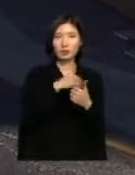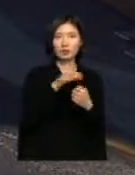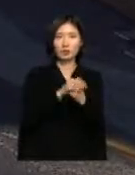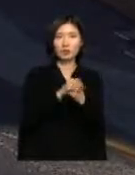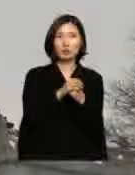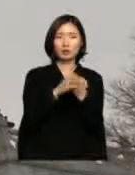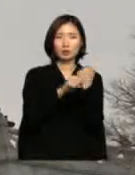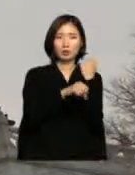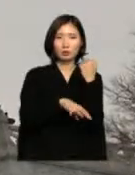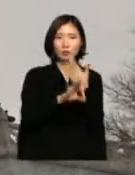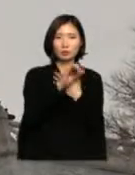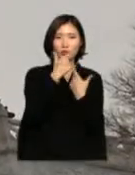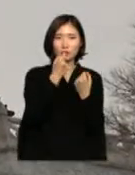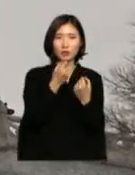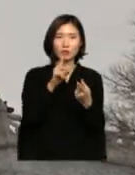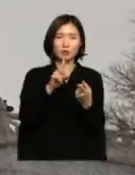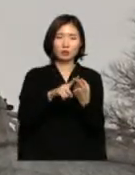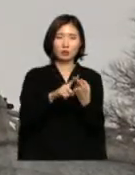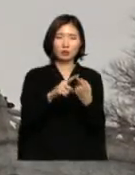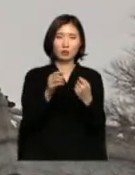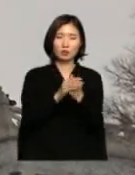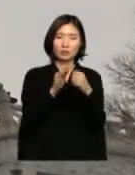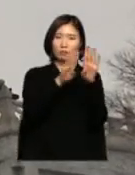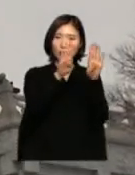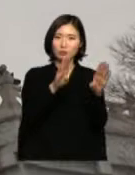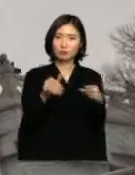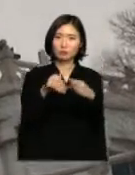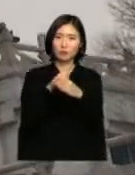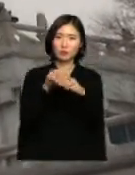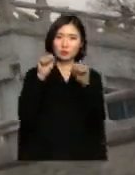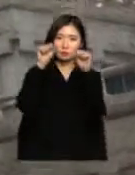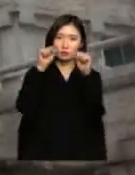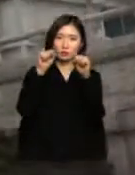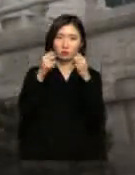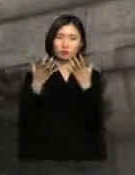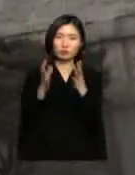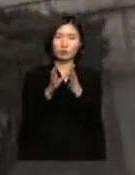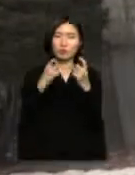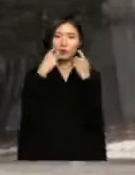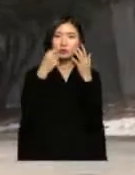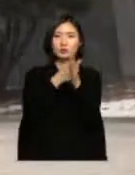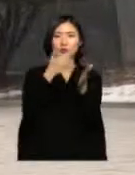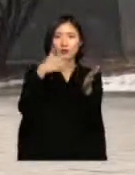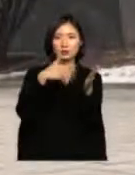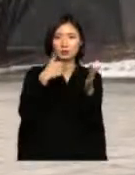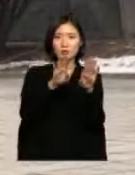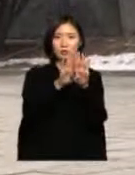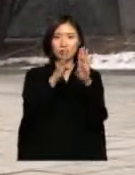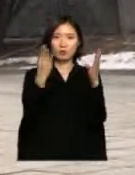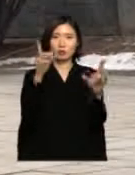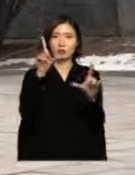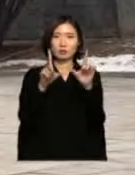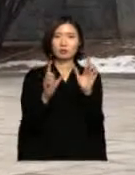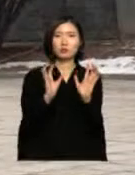물색했으면 좋겠습니다. 이에 대해 민속박물관과 문체부는 확정된 사안은 없다며 열린